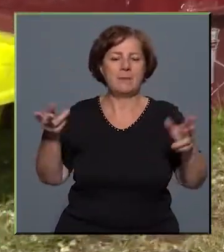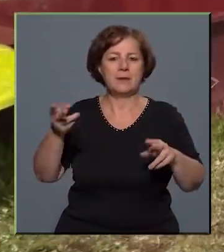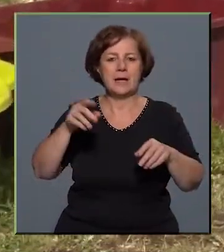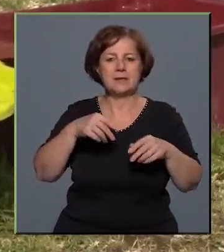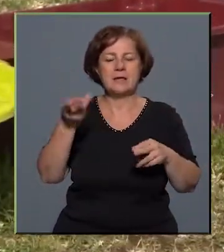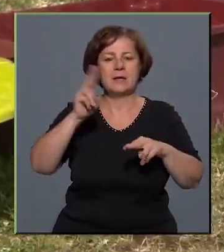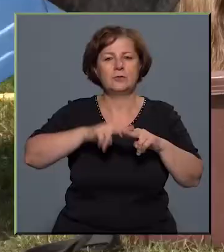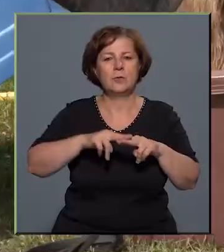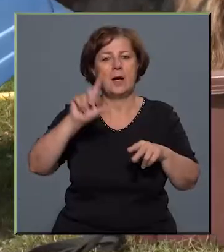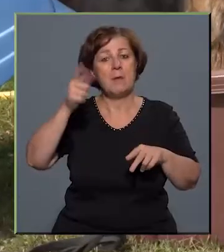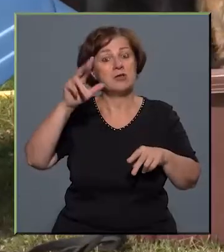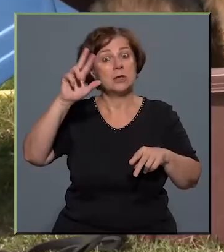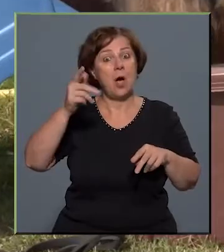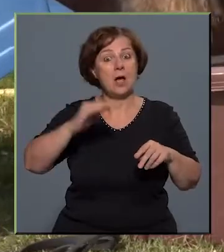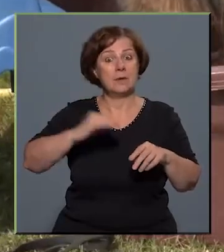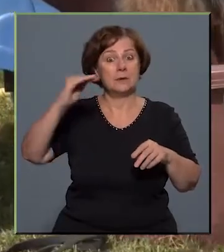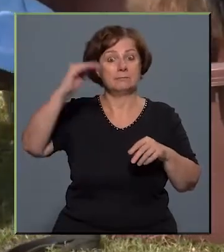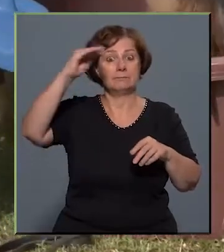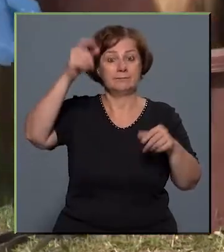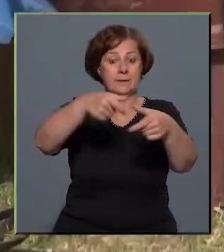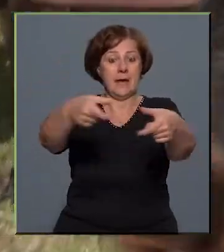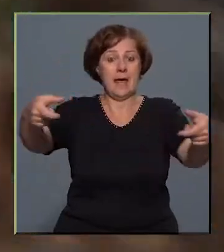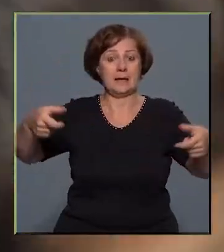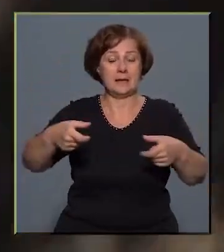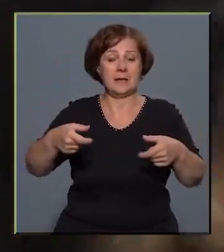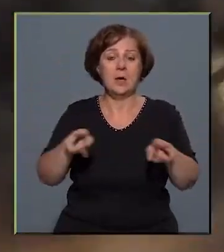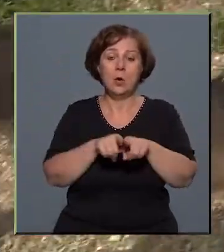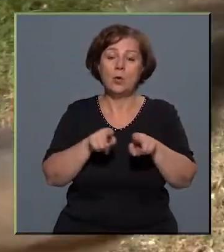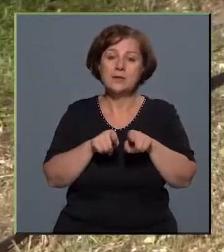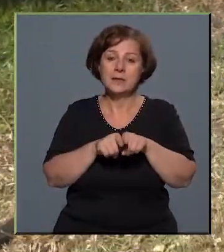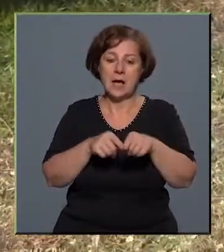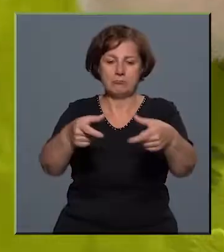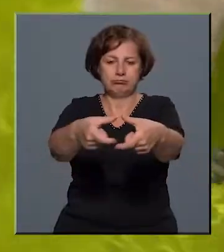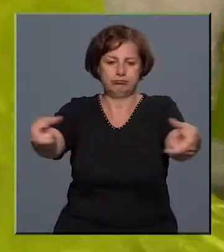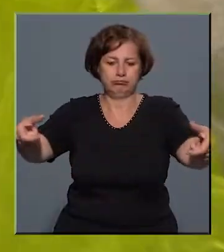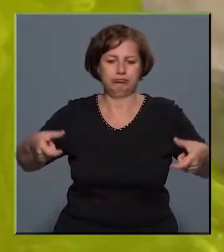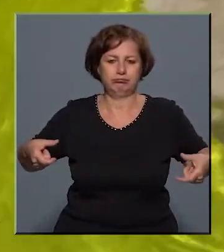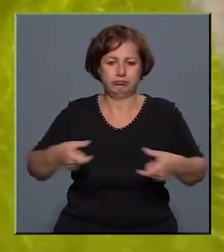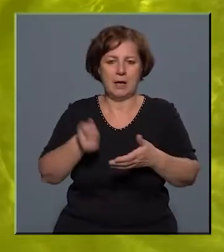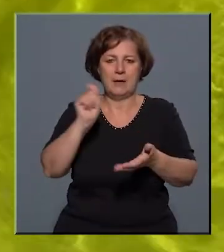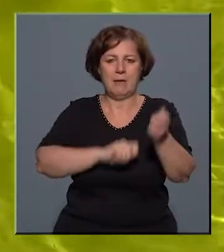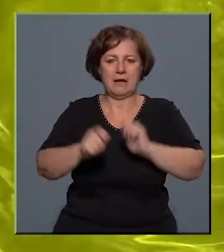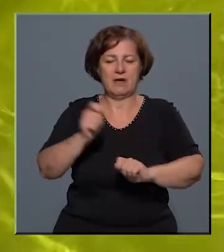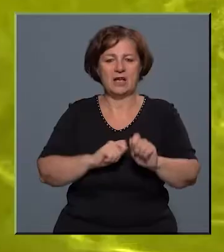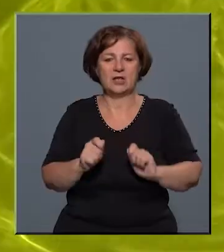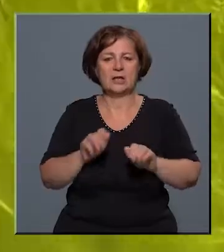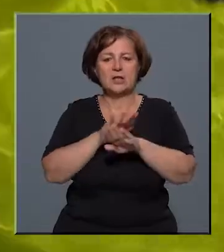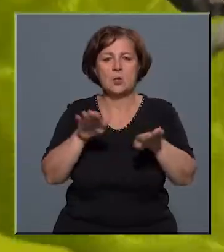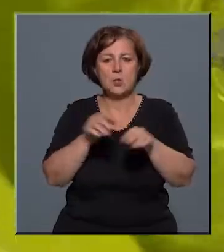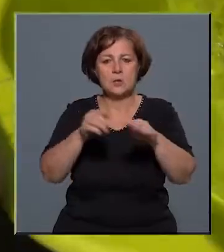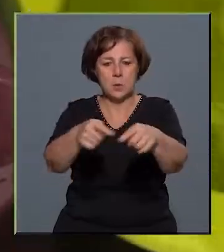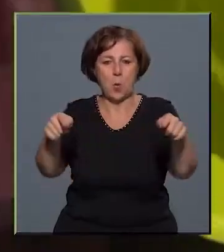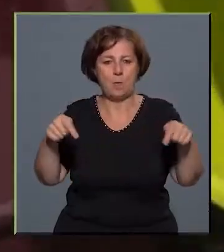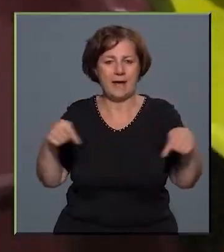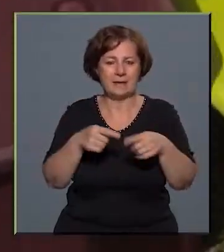is egyre több helyen látni második, harmadik emeleti erkélyekig, hogy ilyen gyerekhomokozó, illetve ezek a megvásárolható